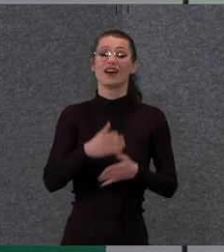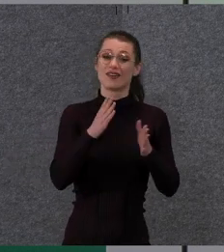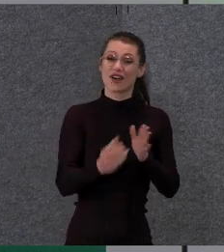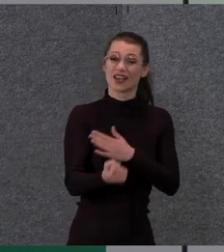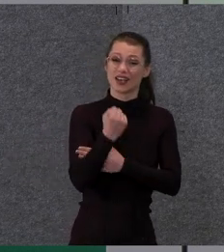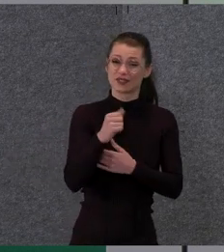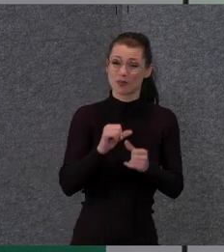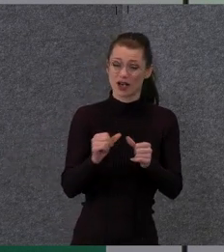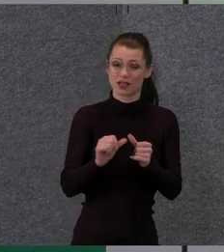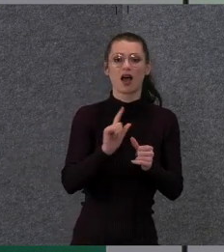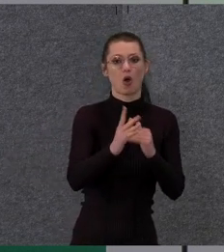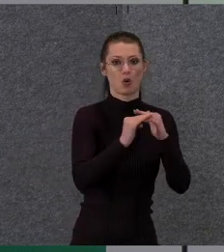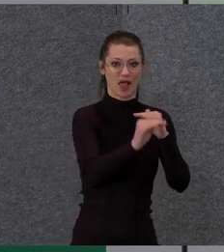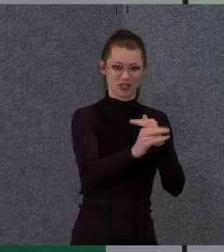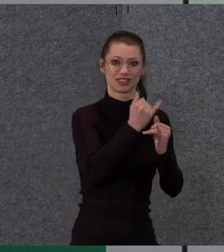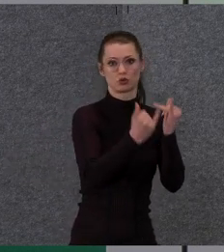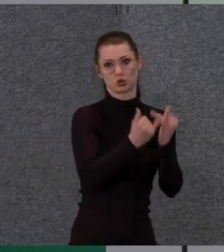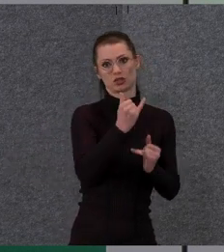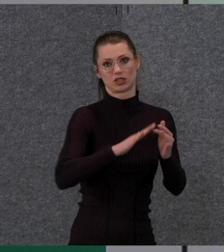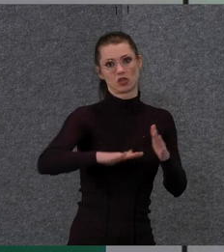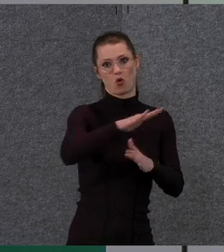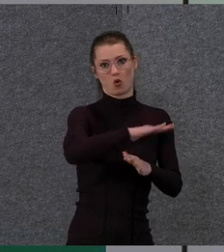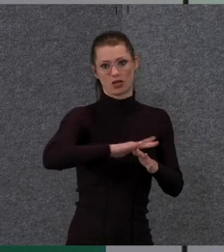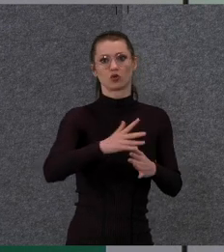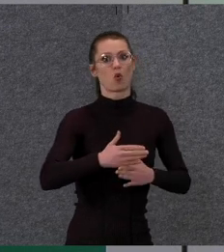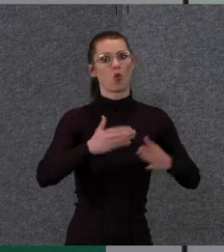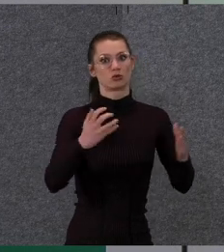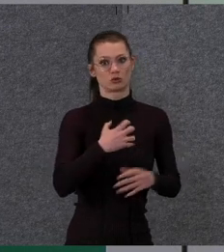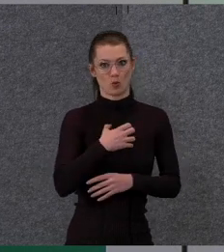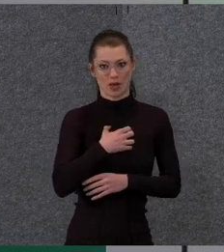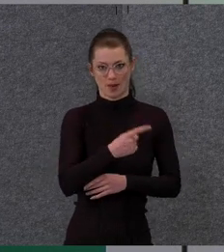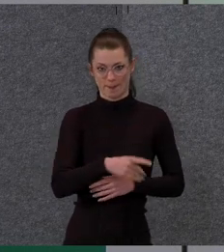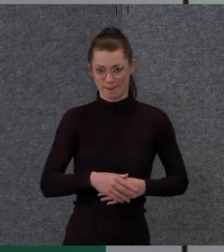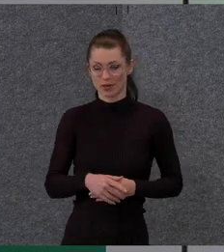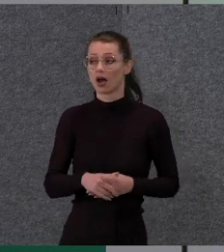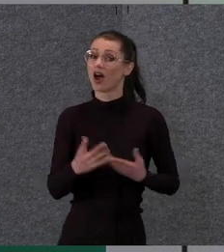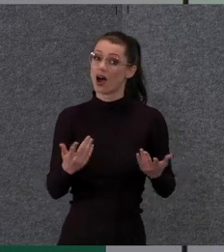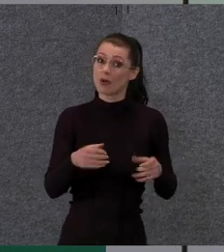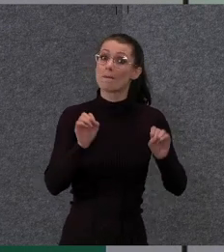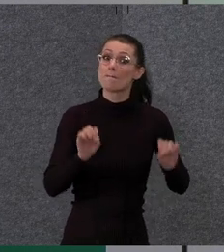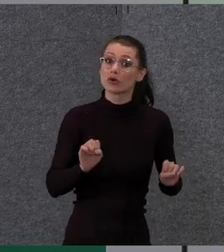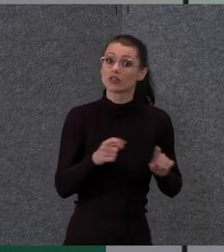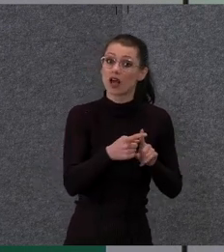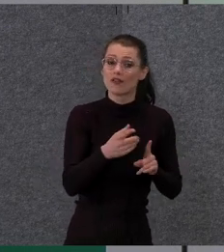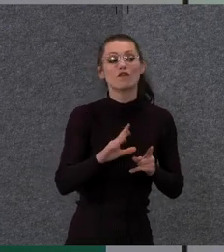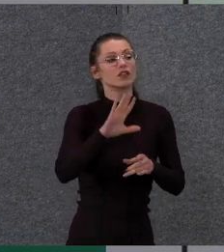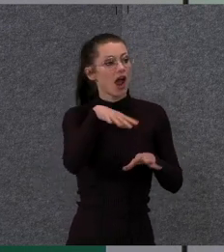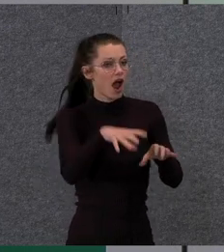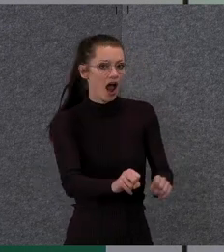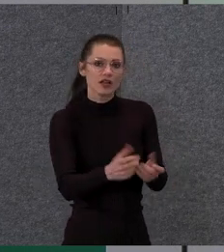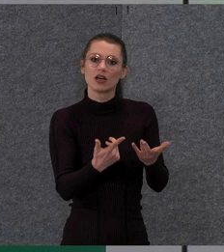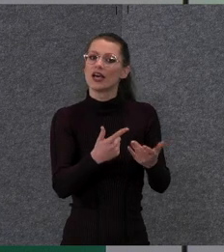ist auch in den ländlichen Industrieregionen ein Problem. Dabei steckt auch hier großes Potenzial für nachhaltige Innovation